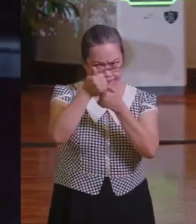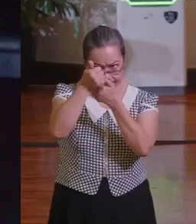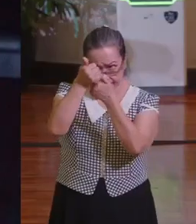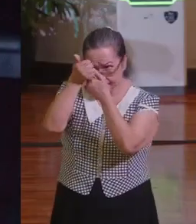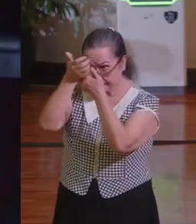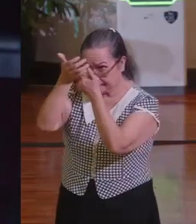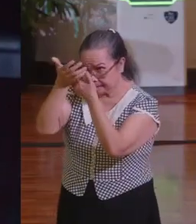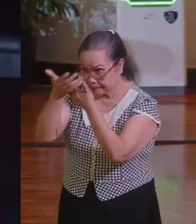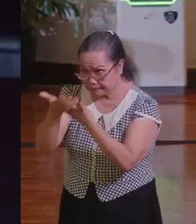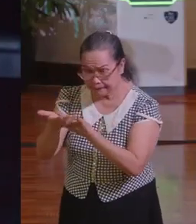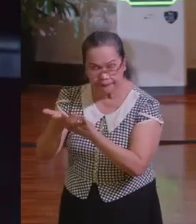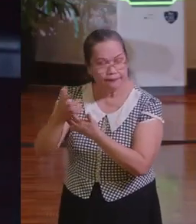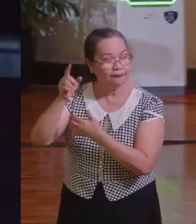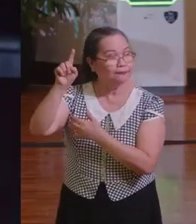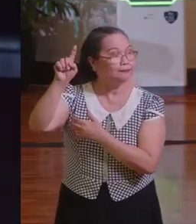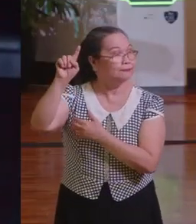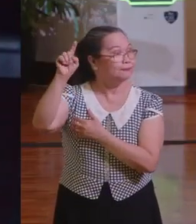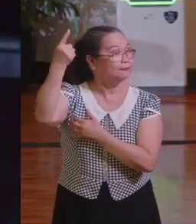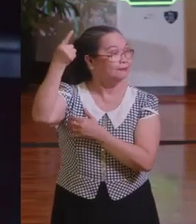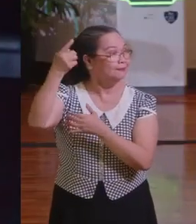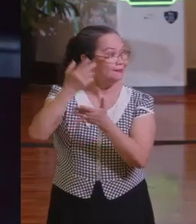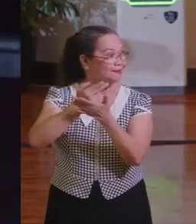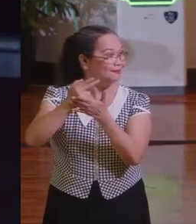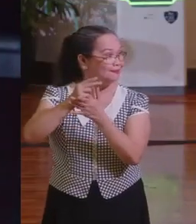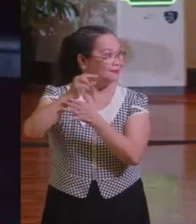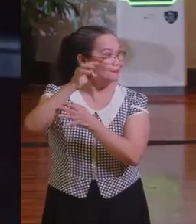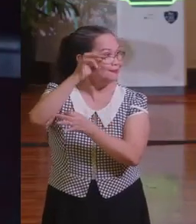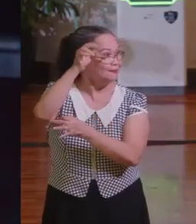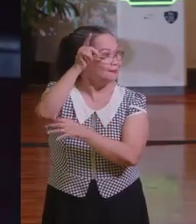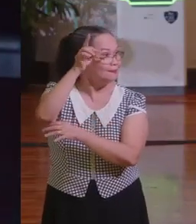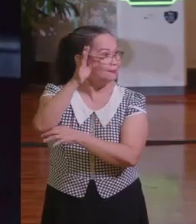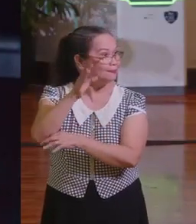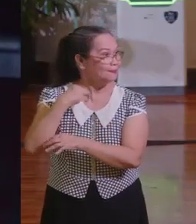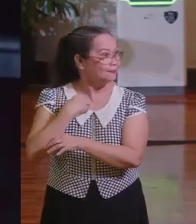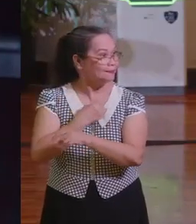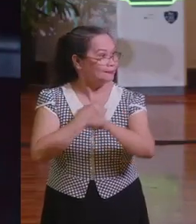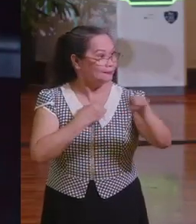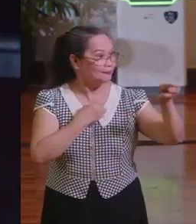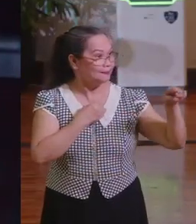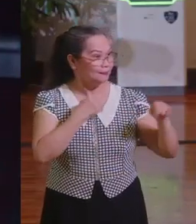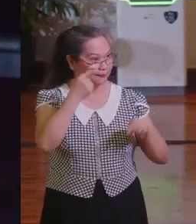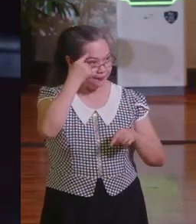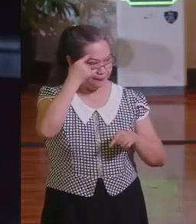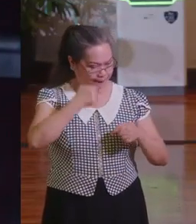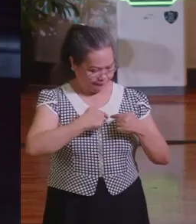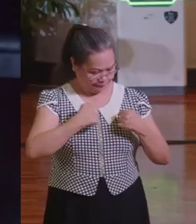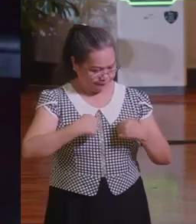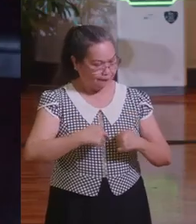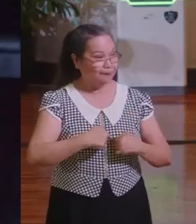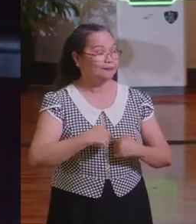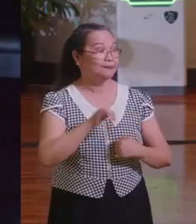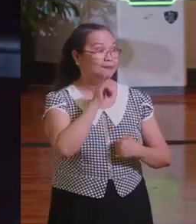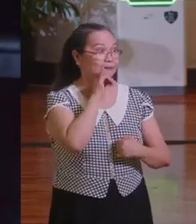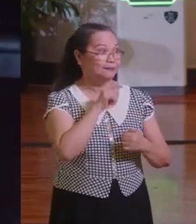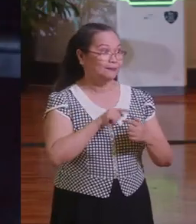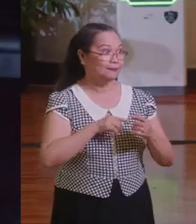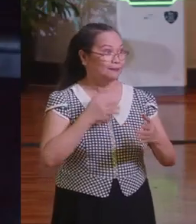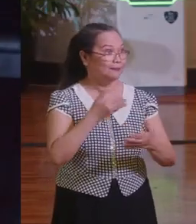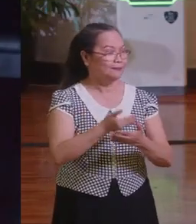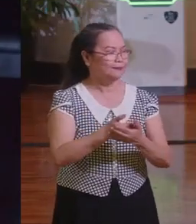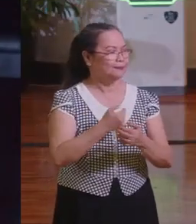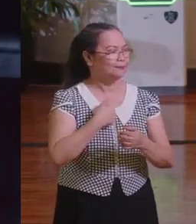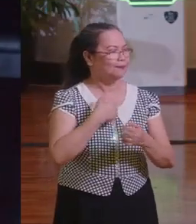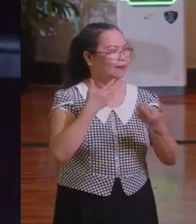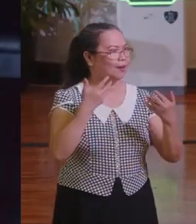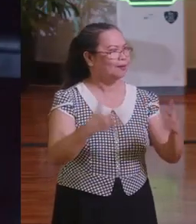sa pangunguna ng Espiritu ng Diyos sa ating mga puso't isipan. Tapos nakarating na po tayo ng